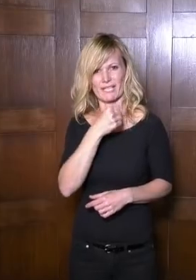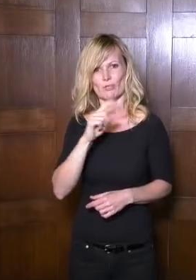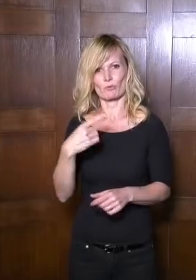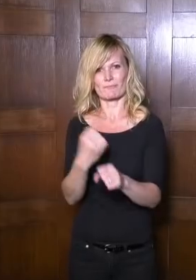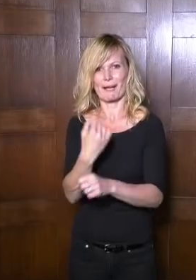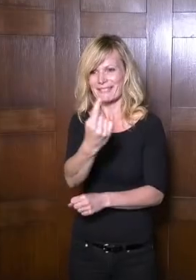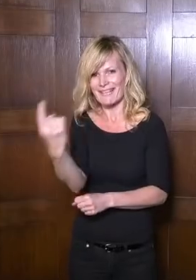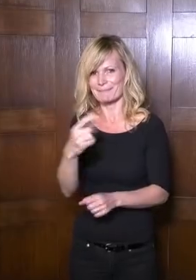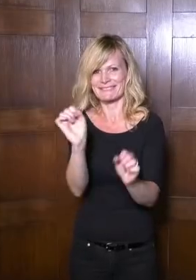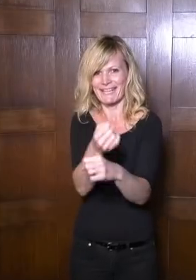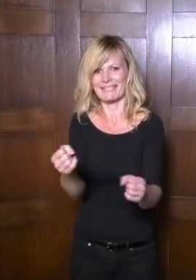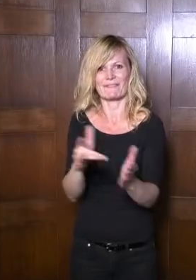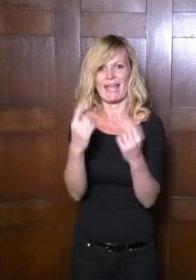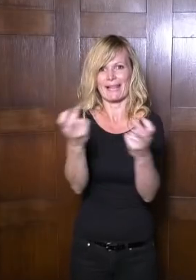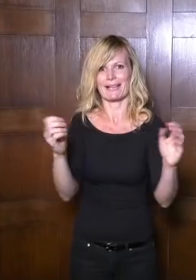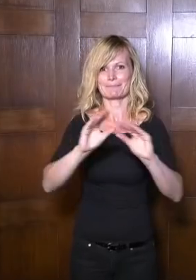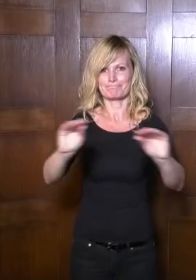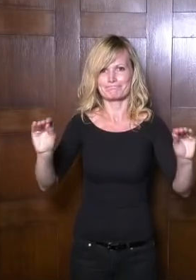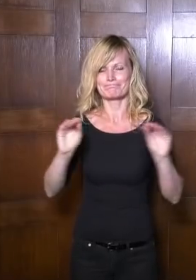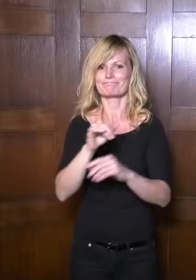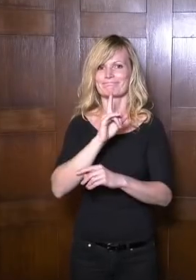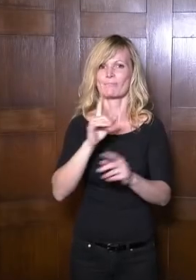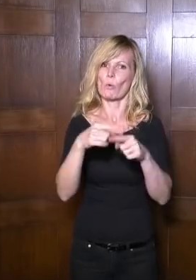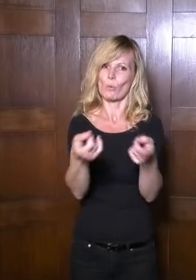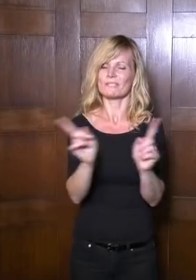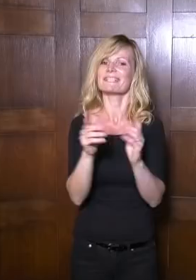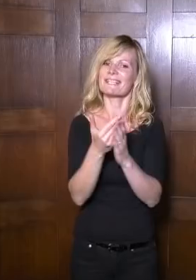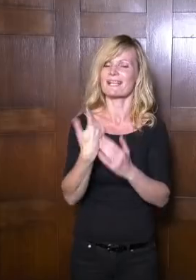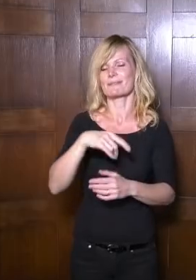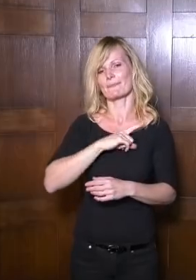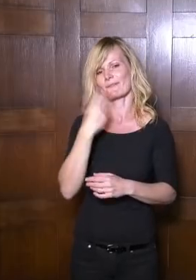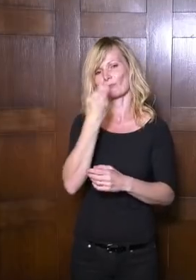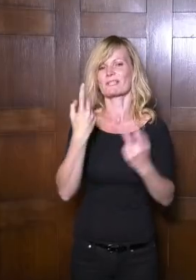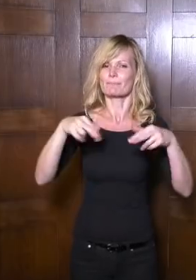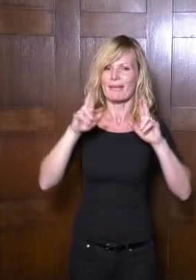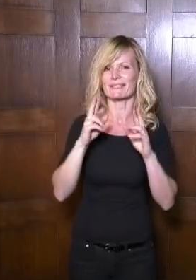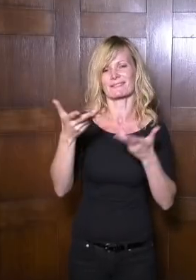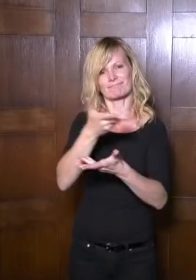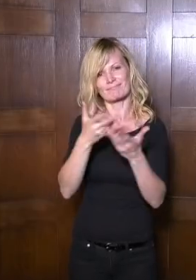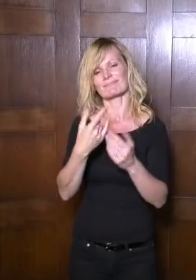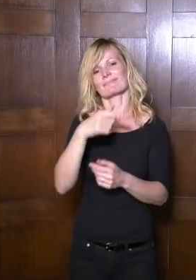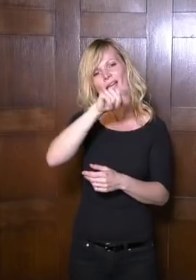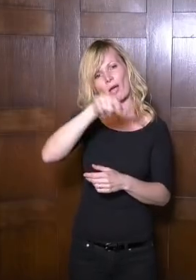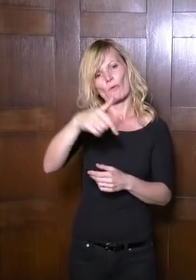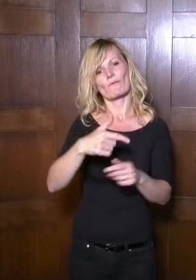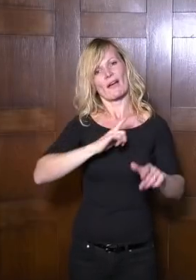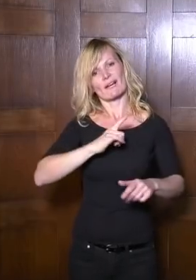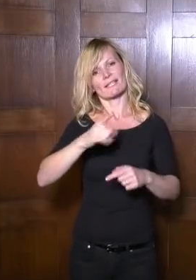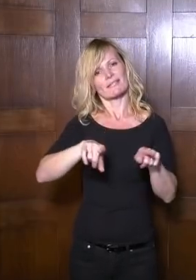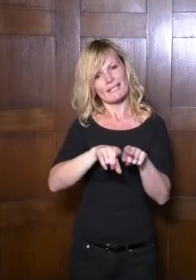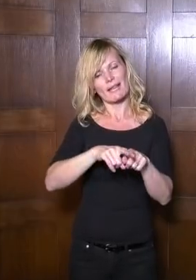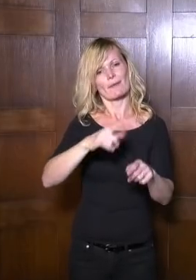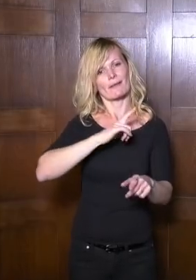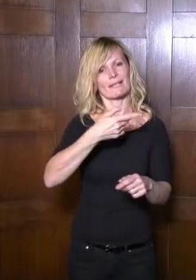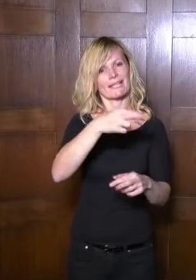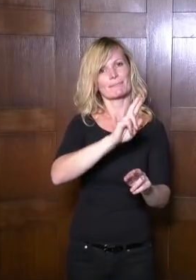Mäßigung in dem Sinne, dass ich darauf achte, was ich sage, es respektvoll tue, und es dem vom anderen mir ja auch erwarte.